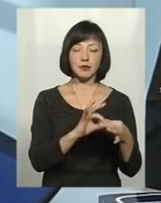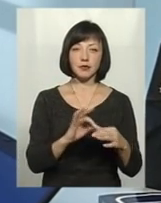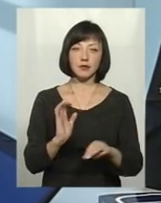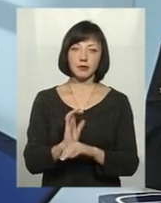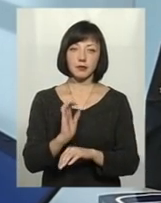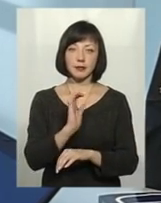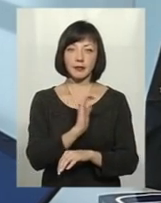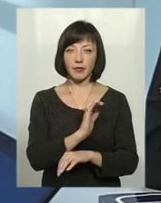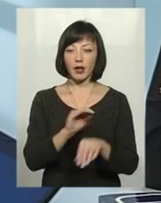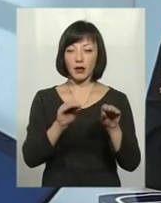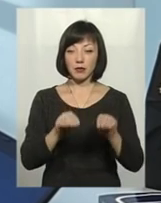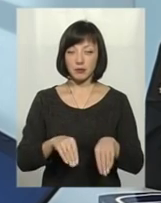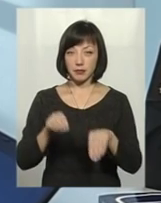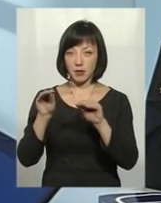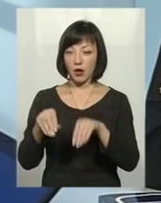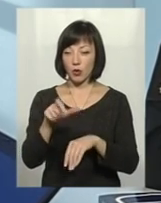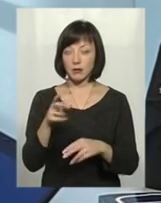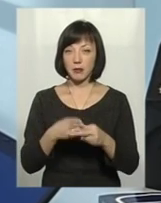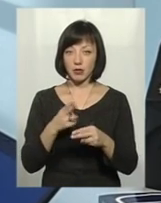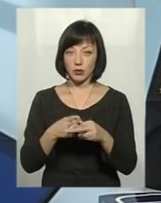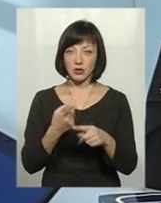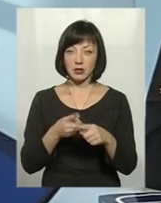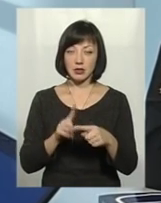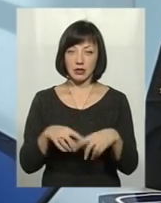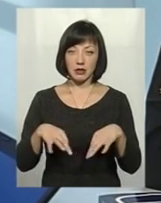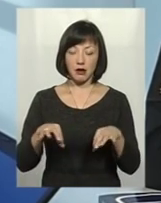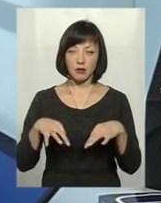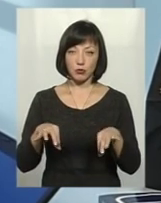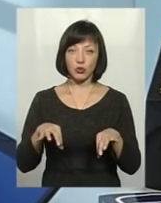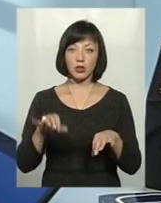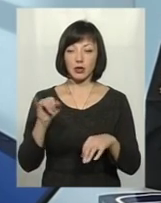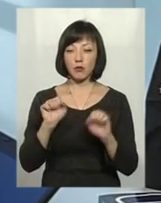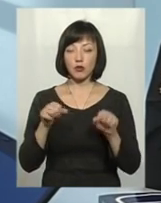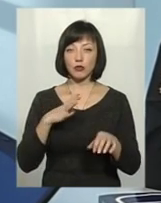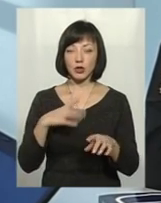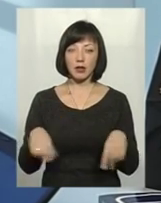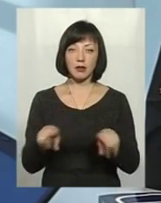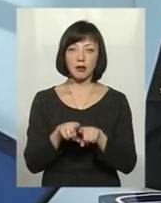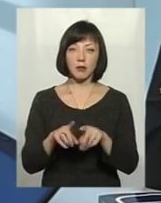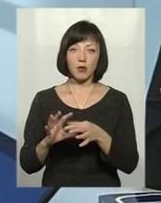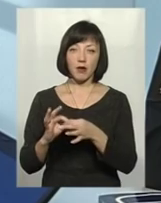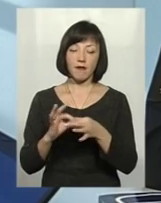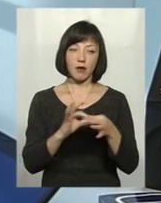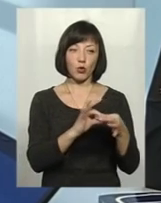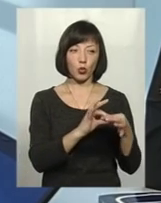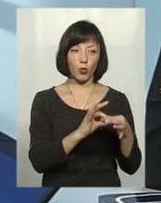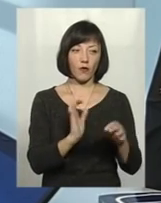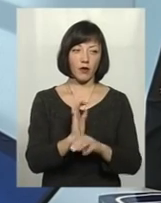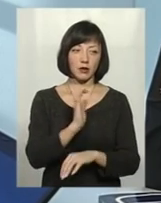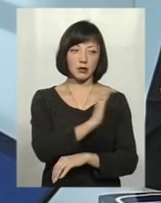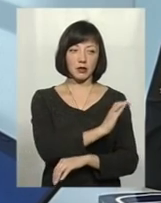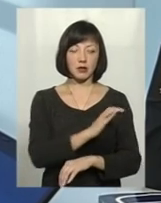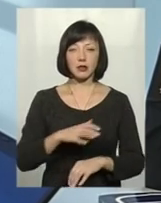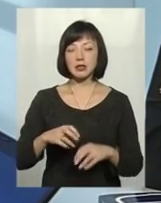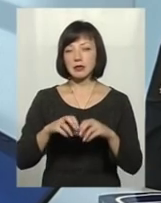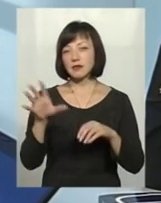відібрано пояснення від осіб, яким перешкоджає даний транспортний засіб, та може бути так само поміщений на спеціальний майданчик